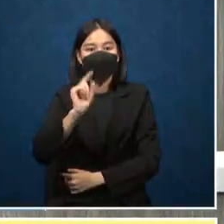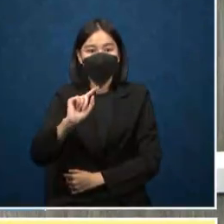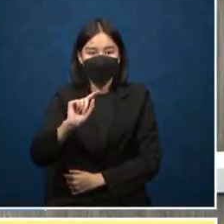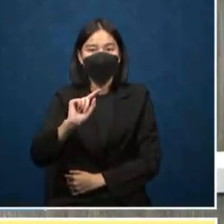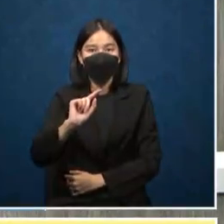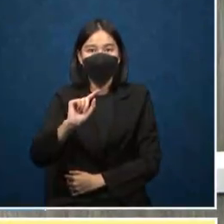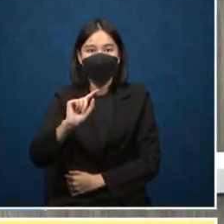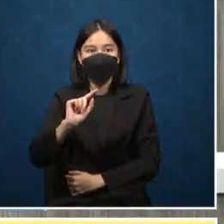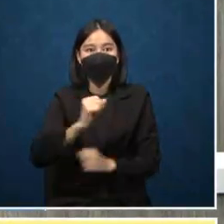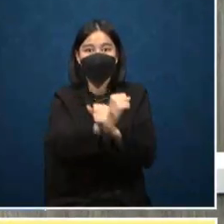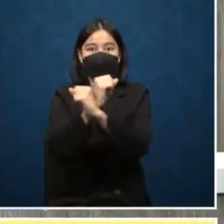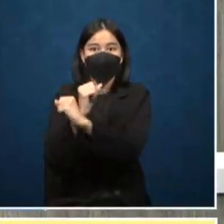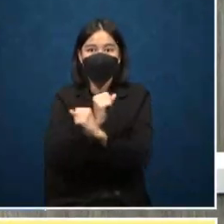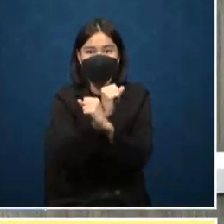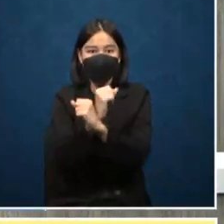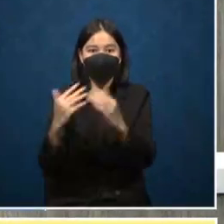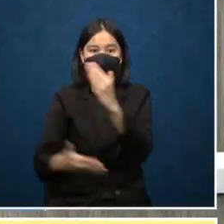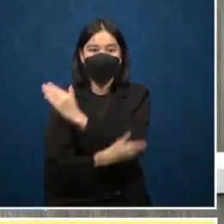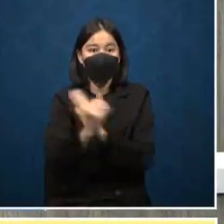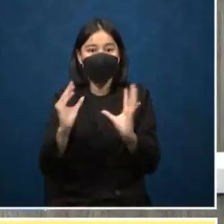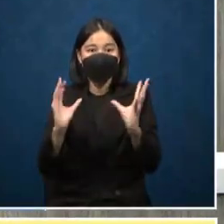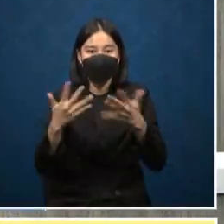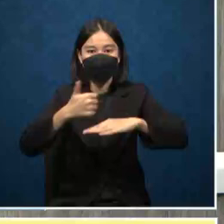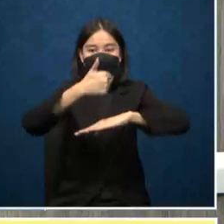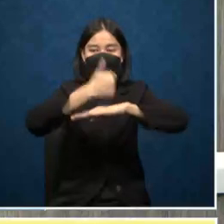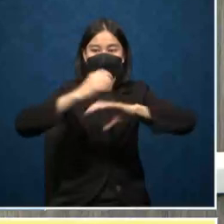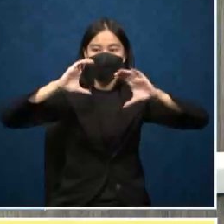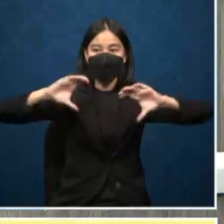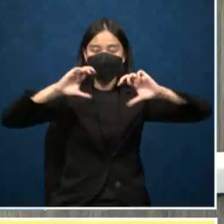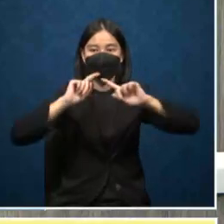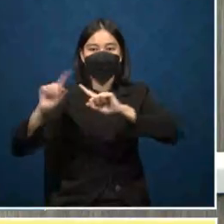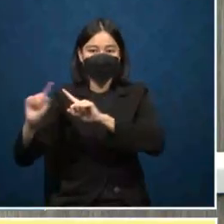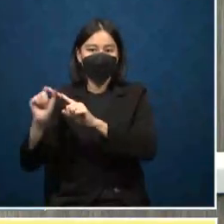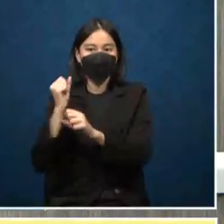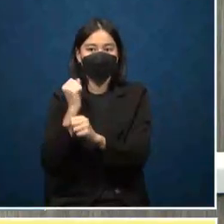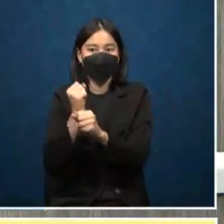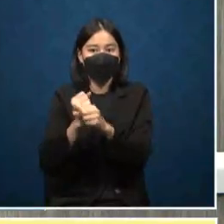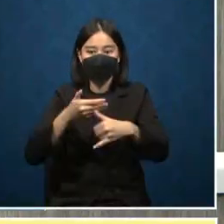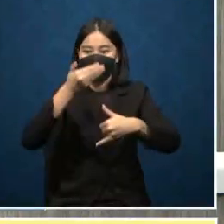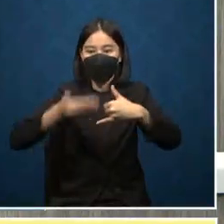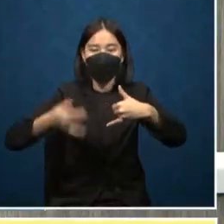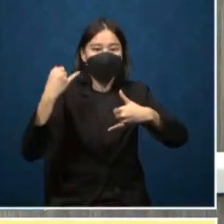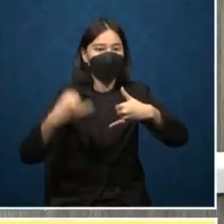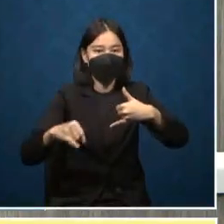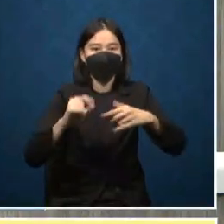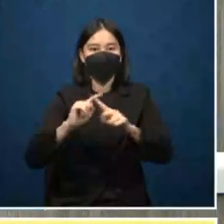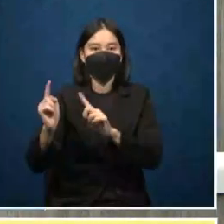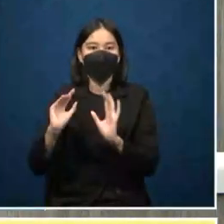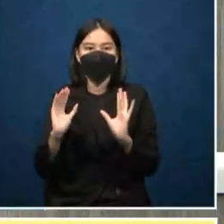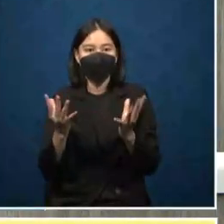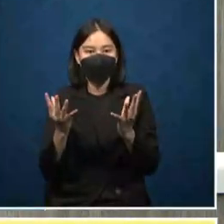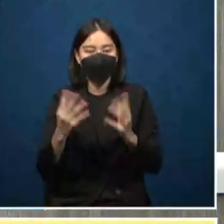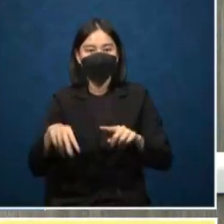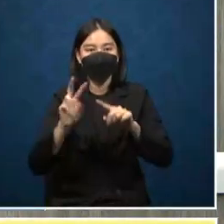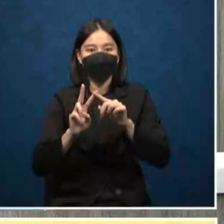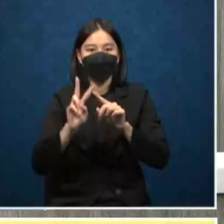างที่จะเปิดโอกาสให้หัวหน้าส่วนราชการระดับสูงปฏิบัติการมิชอบได้ในทุกกรณีประการ